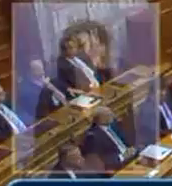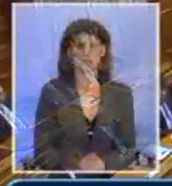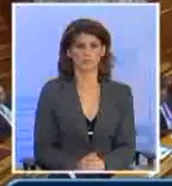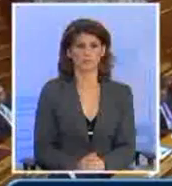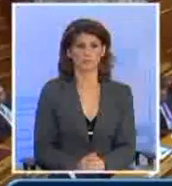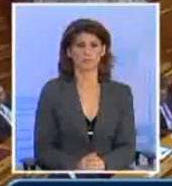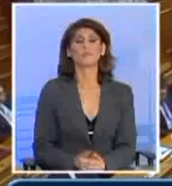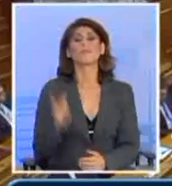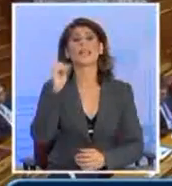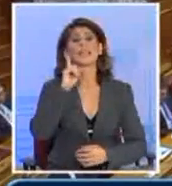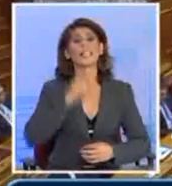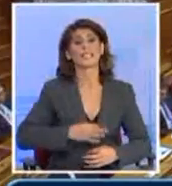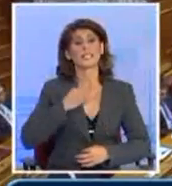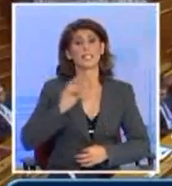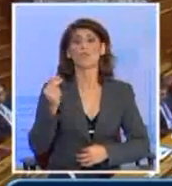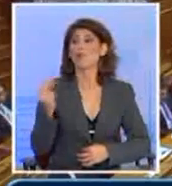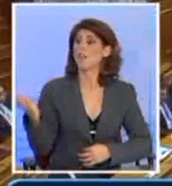Κυρίες και κύριοι βουλευτές,